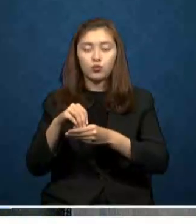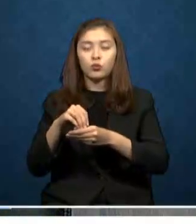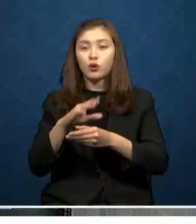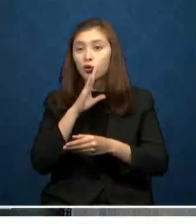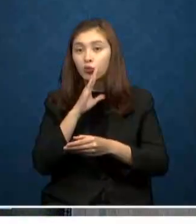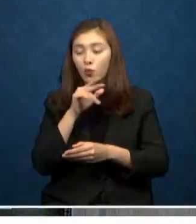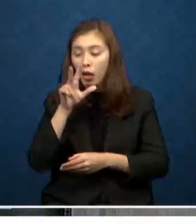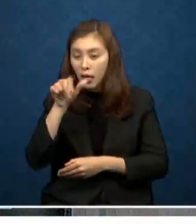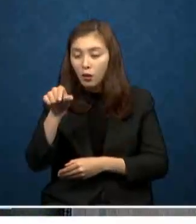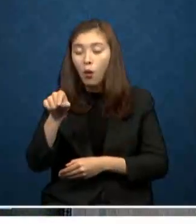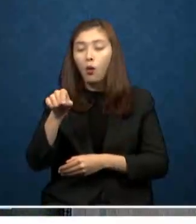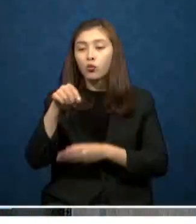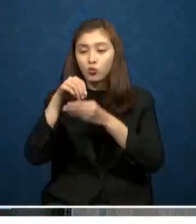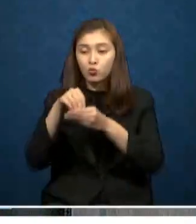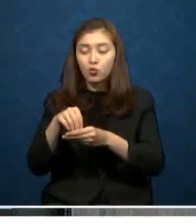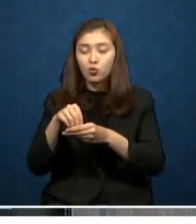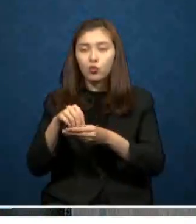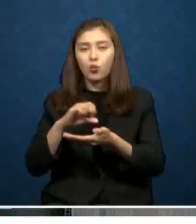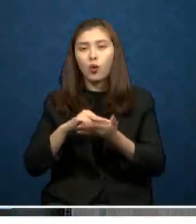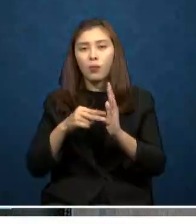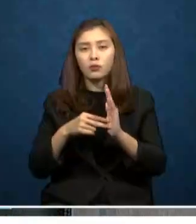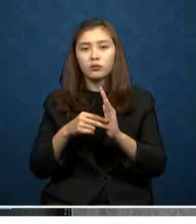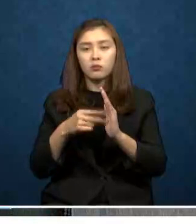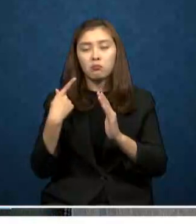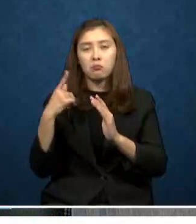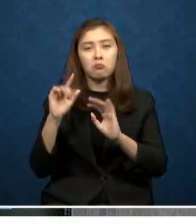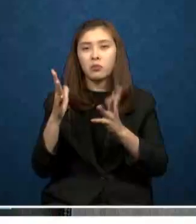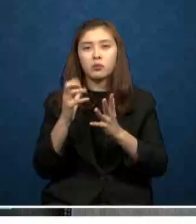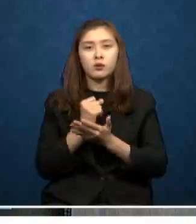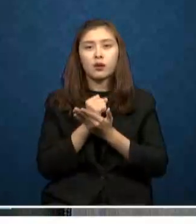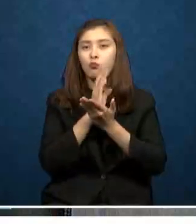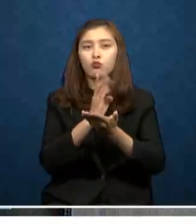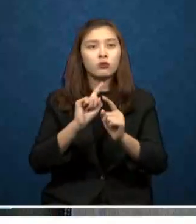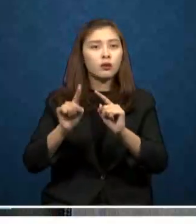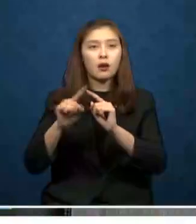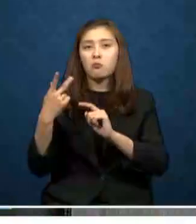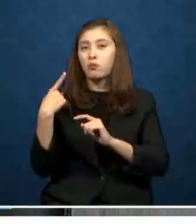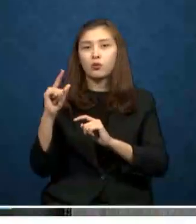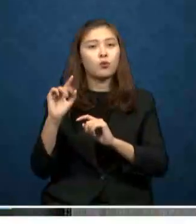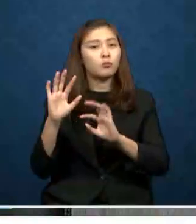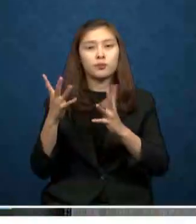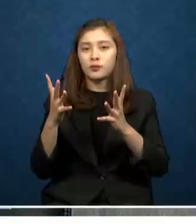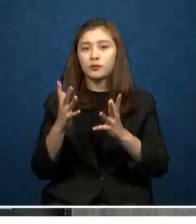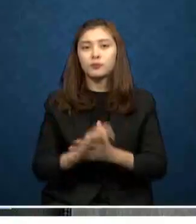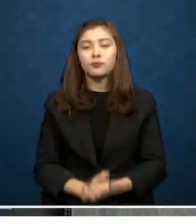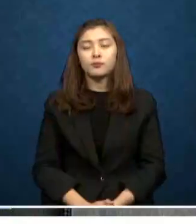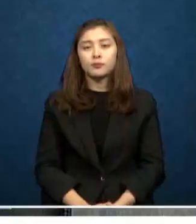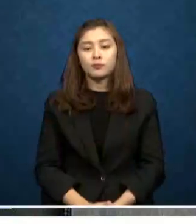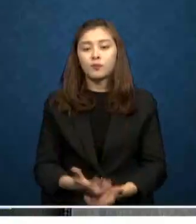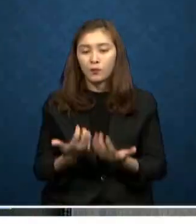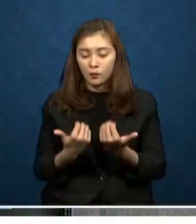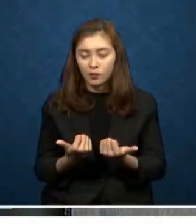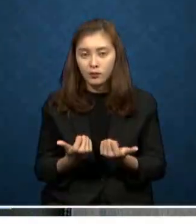างก็มีหลายท่านที่เป็นอย่างนั้นอยู่ในปัจจุบันนี้เช่นงานของไม้เมืองเดิ